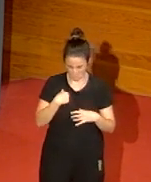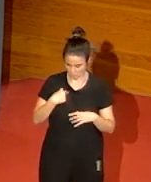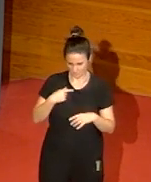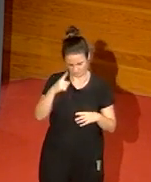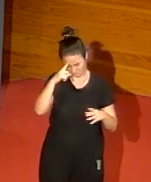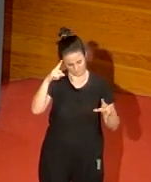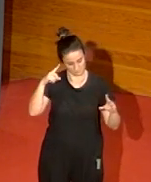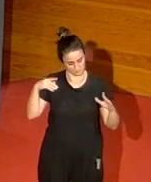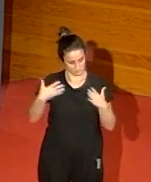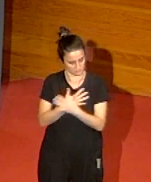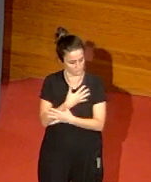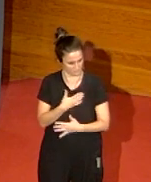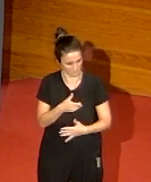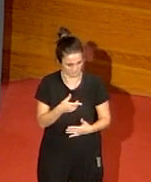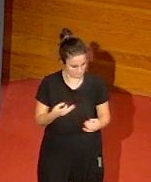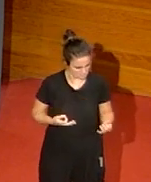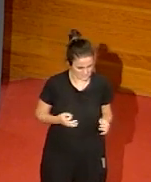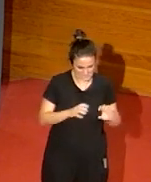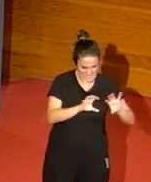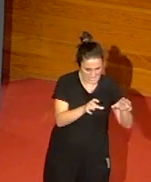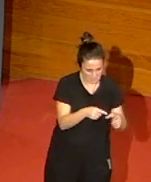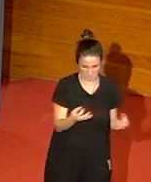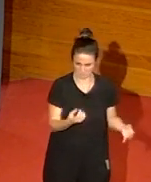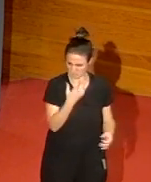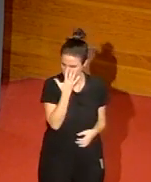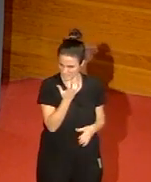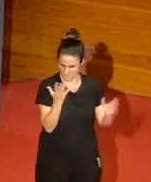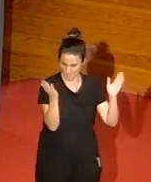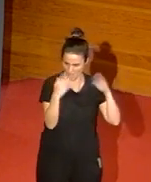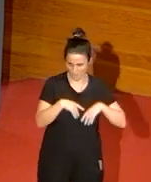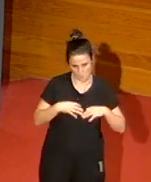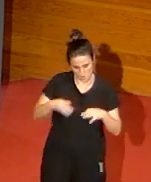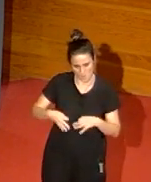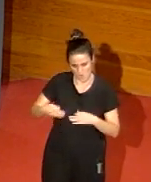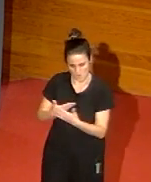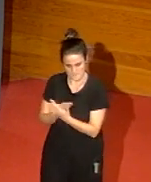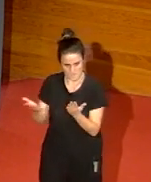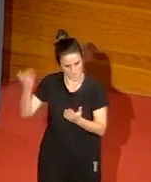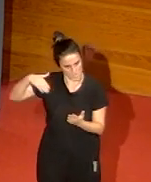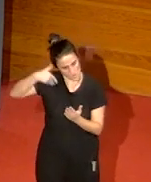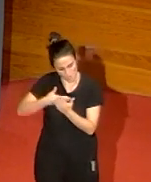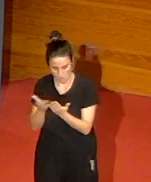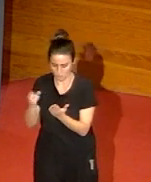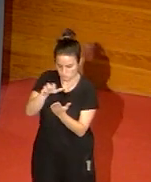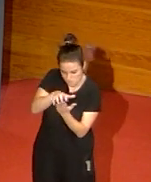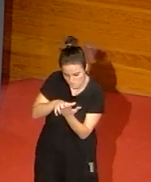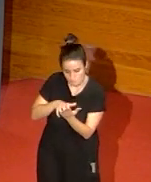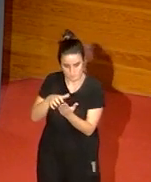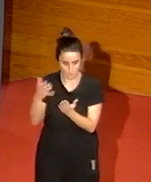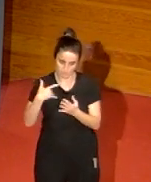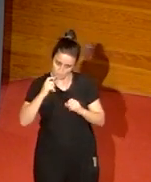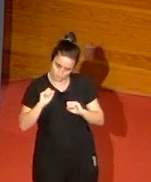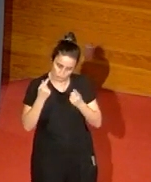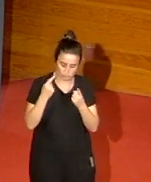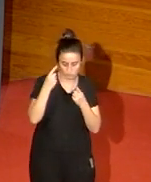ez? Zer da hau, ez? Hau ez da serioa, ez? Ez dakit, hemen menetako informazioa idatziz eta ongi